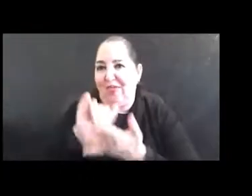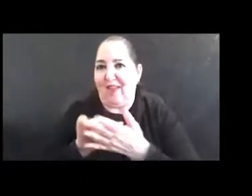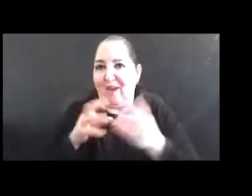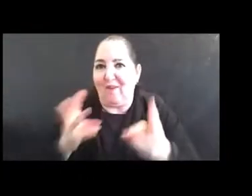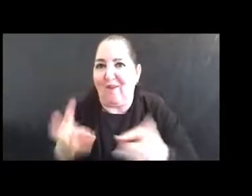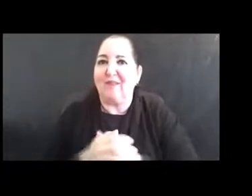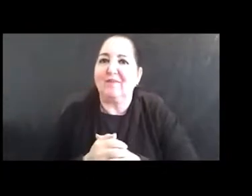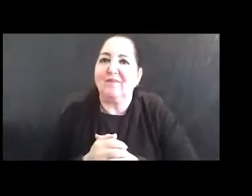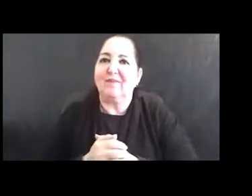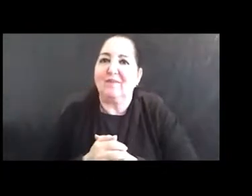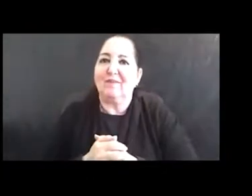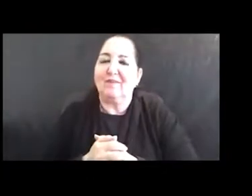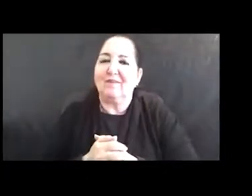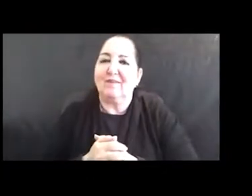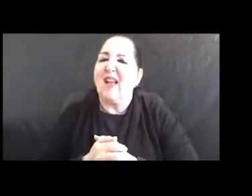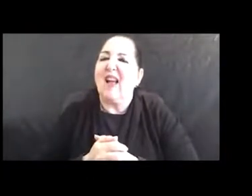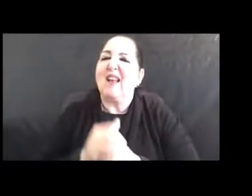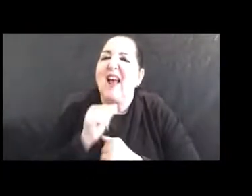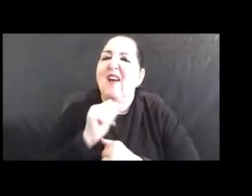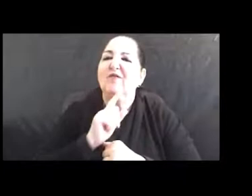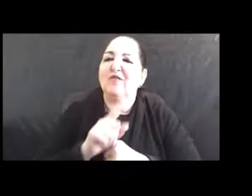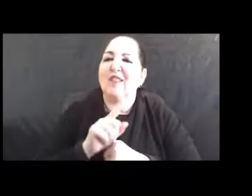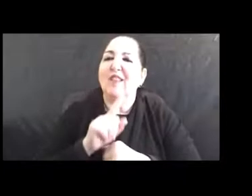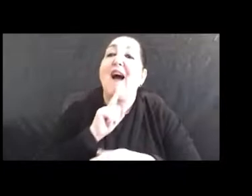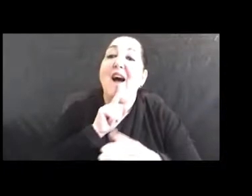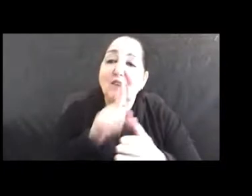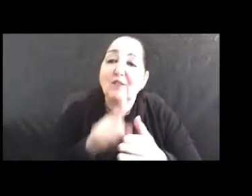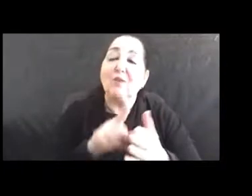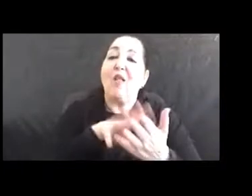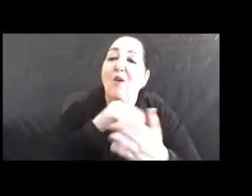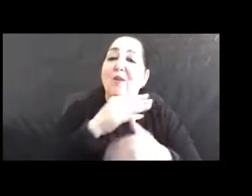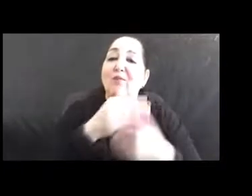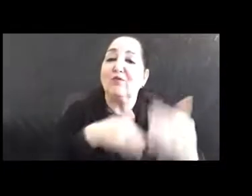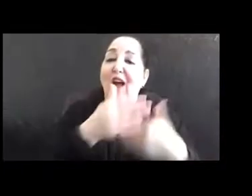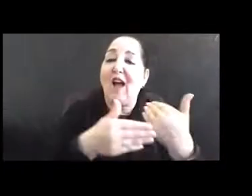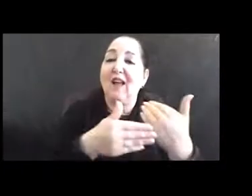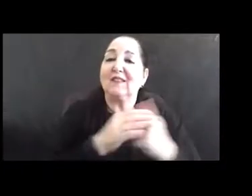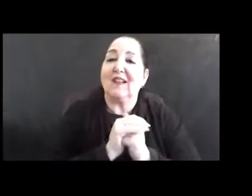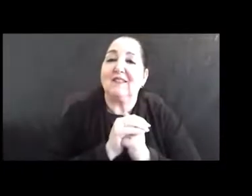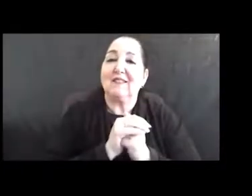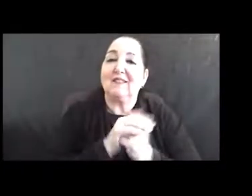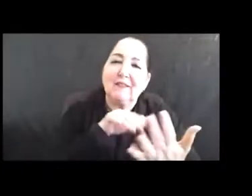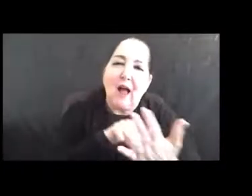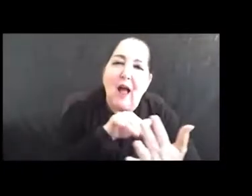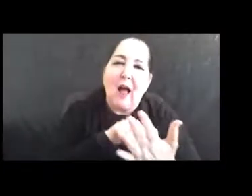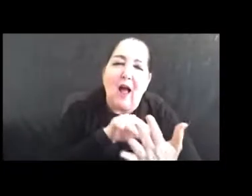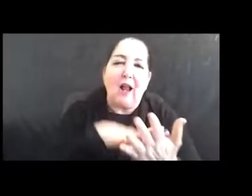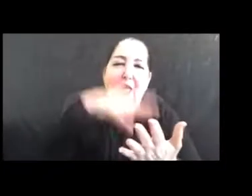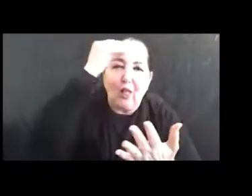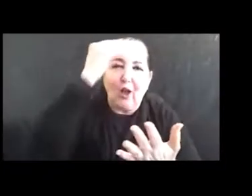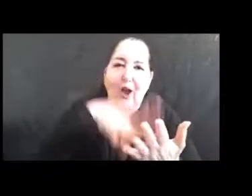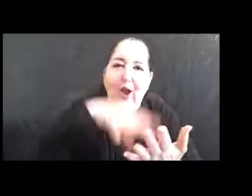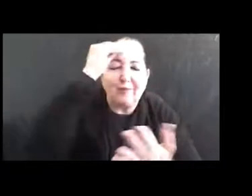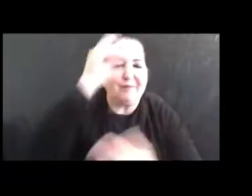jauh lebih bisa ditransfer dibanding lewat proses yang dengan sadar mau